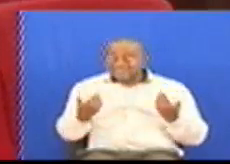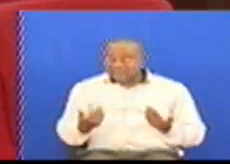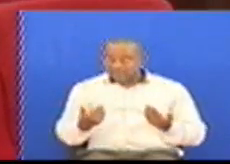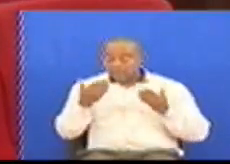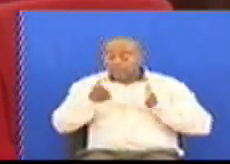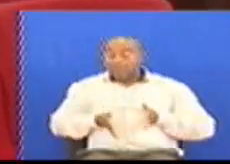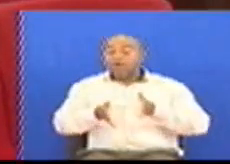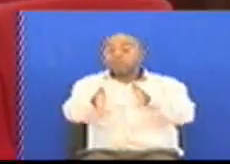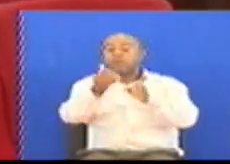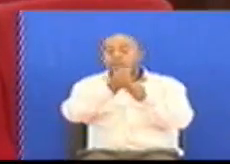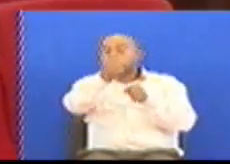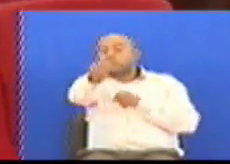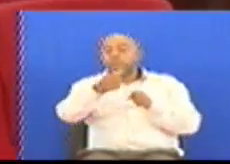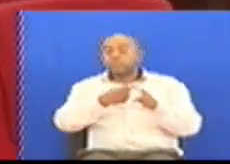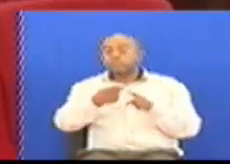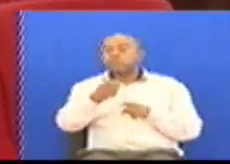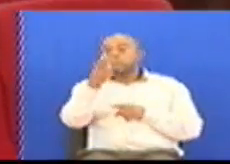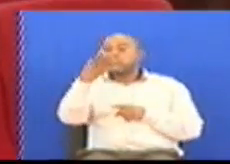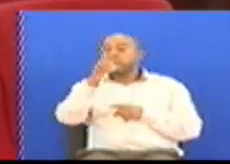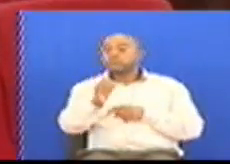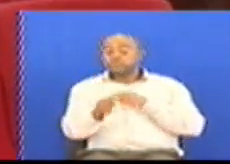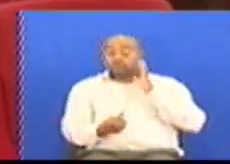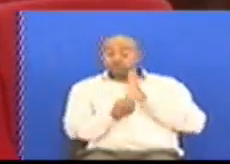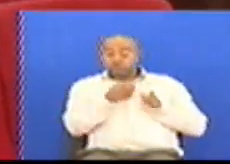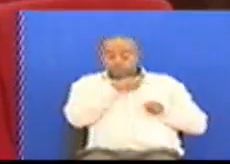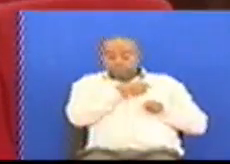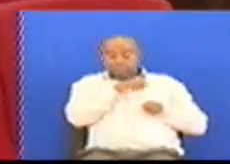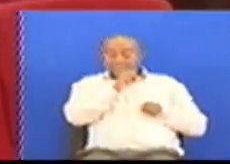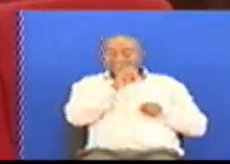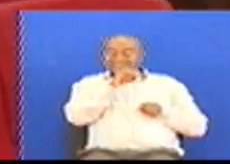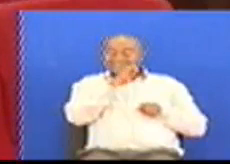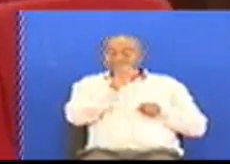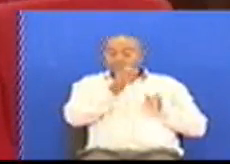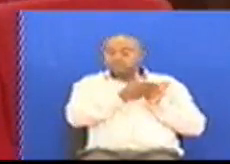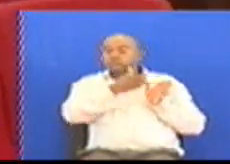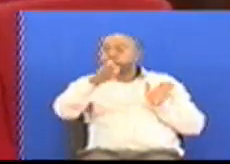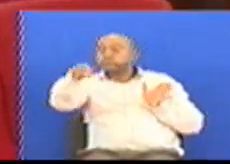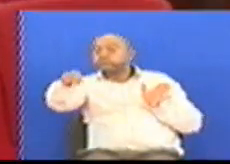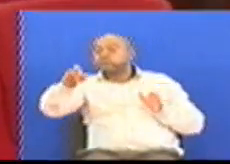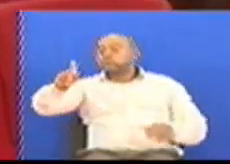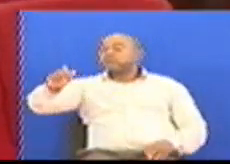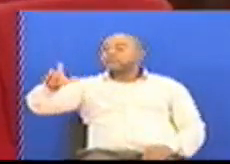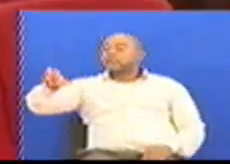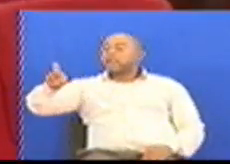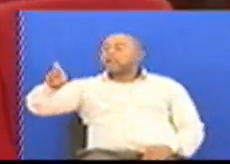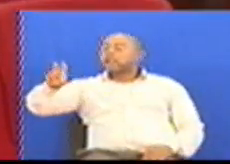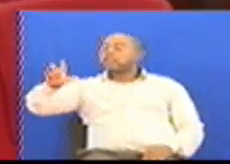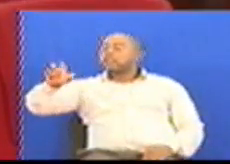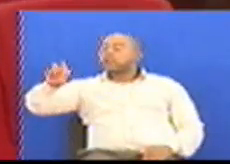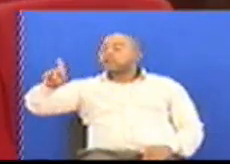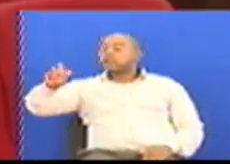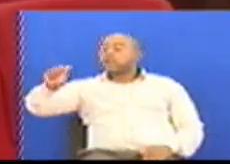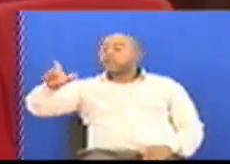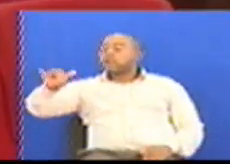ya kilomita 250 kutoka Simbo mpaka Kalia, mheshimiwa rais amemwaga mapesa, mambo yanakwenda